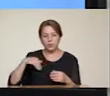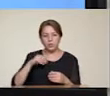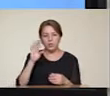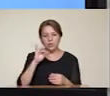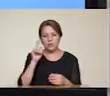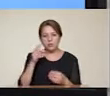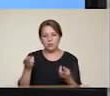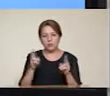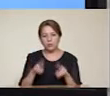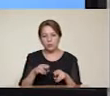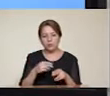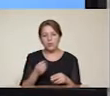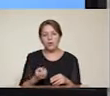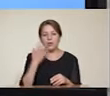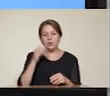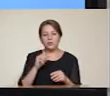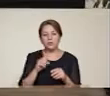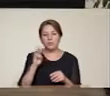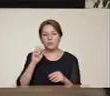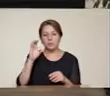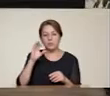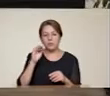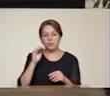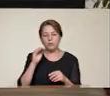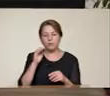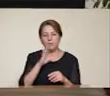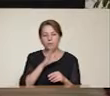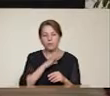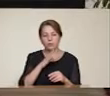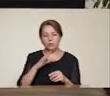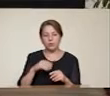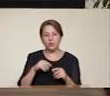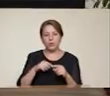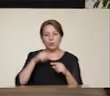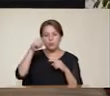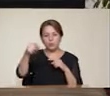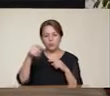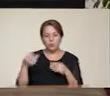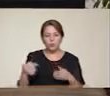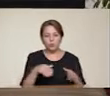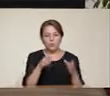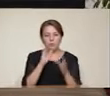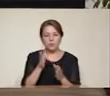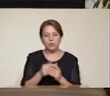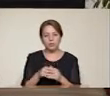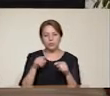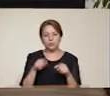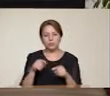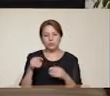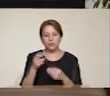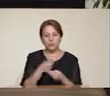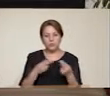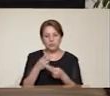qoldiradi, ya'ni qanchadir masofani bosib o'tadi. Mana shu masofa yo'l deb ataladi. Ushbu chizmaga